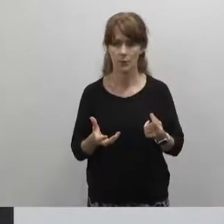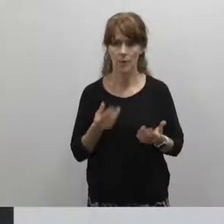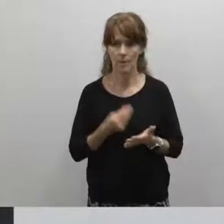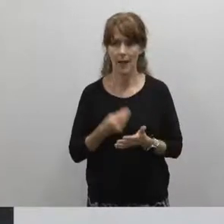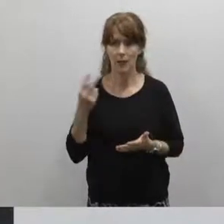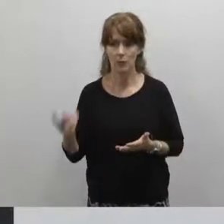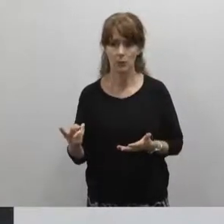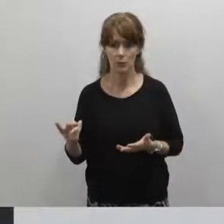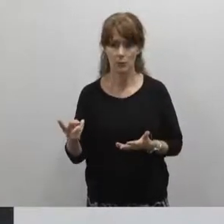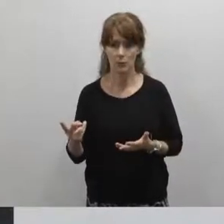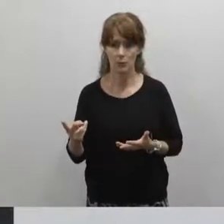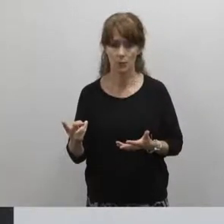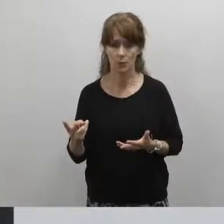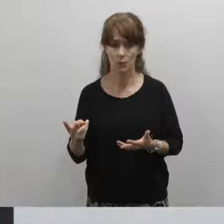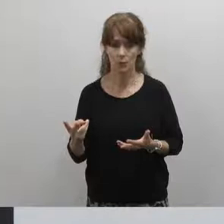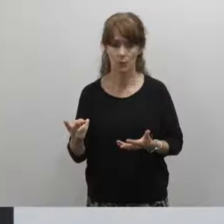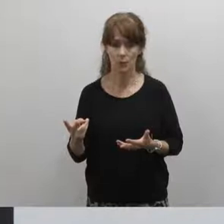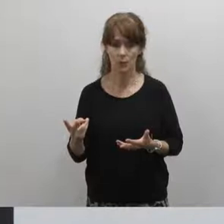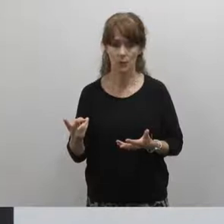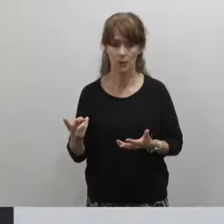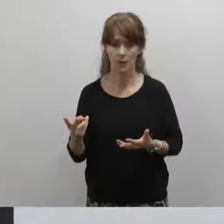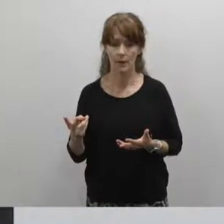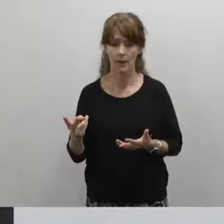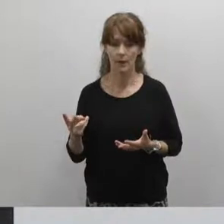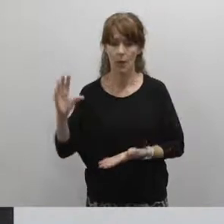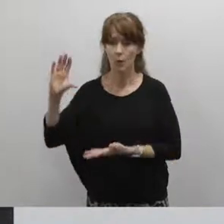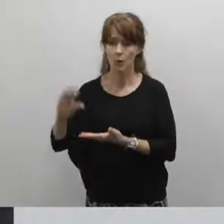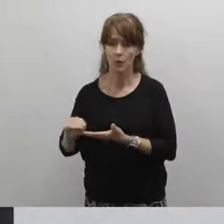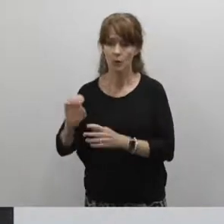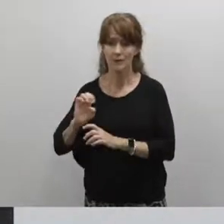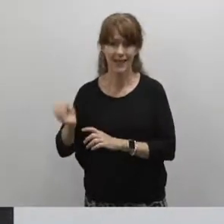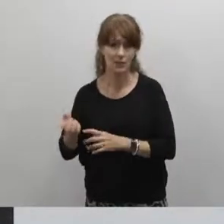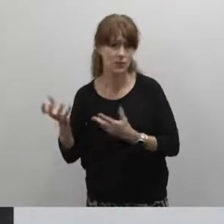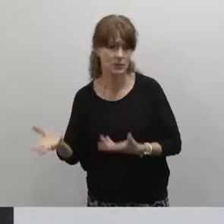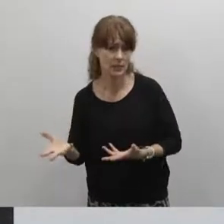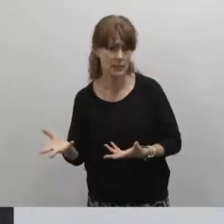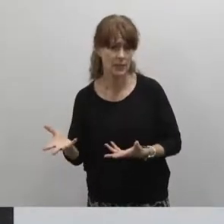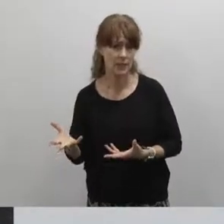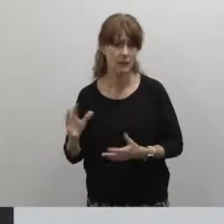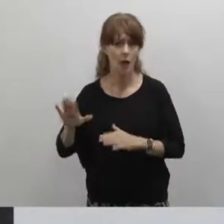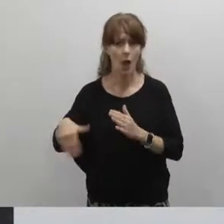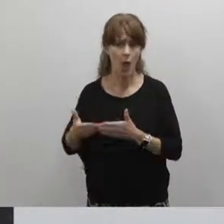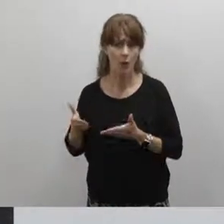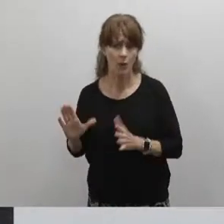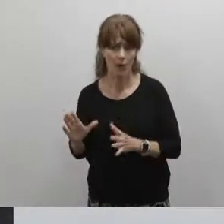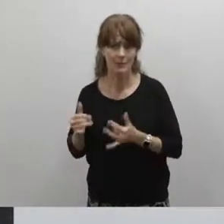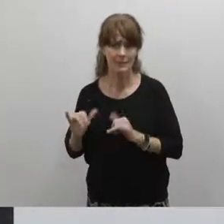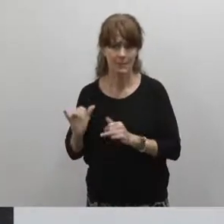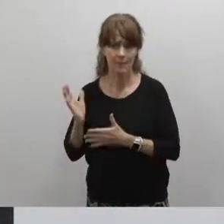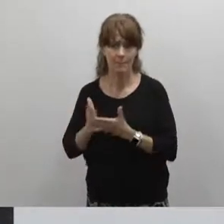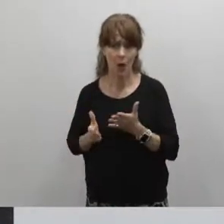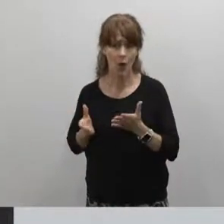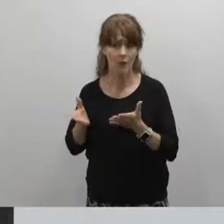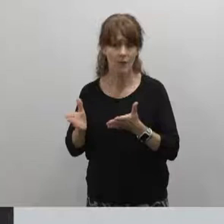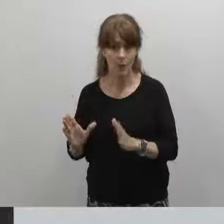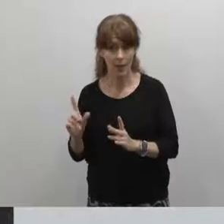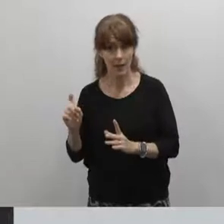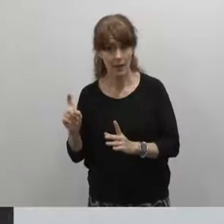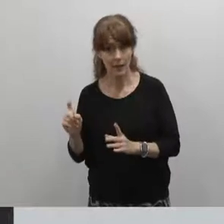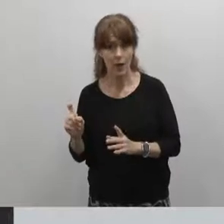bàn là hay dựng thử tại nhà phòng bảy này không tại nó sau pi thì dựng thử dựng mạch dựng thử